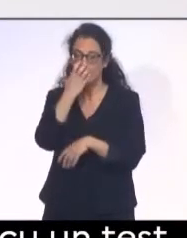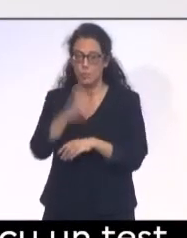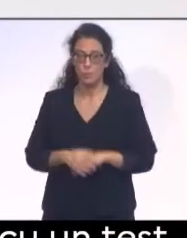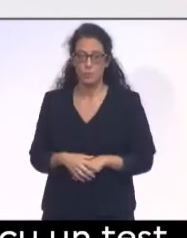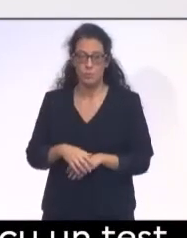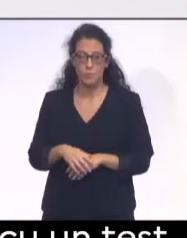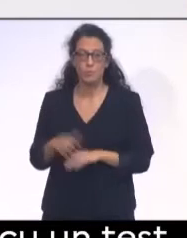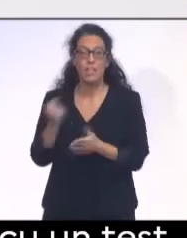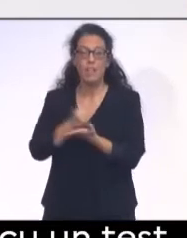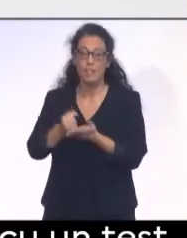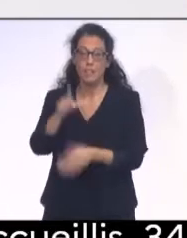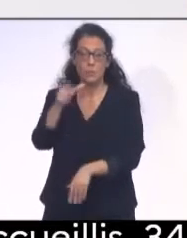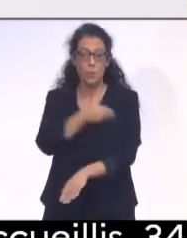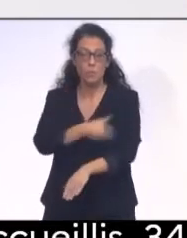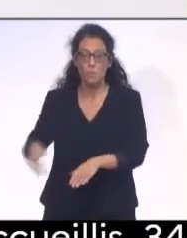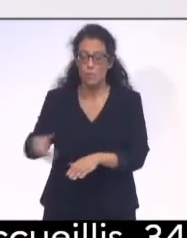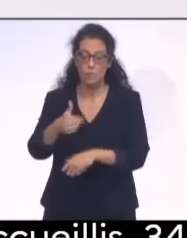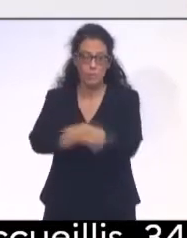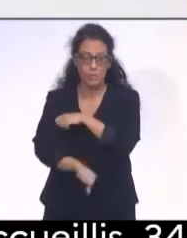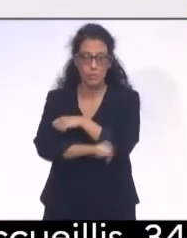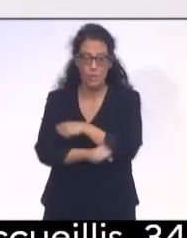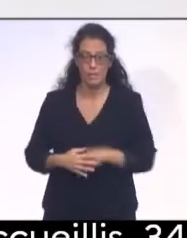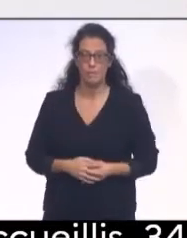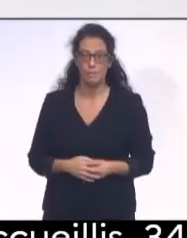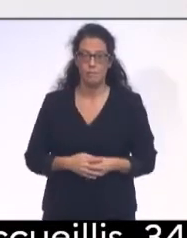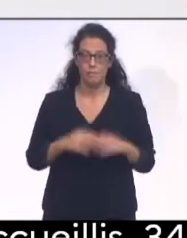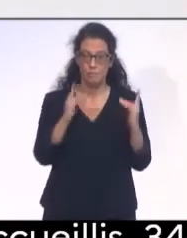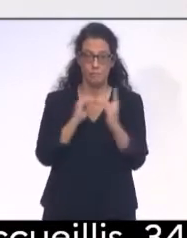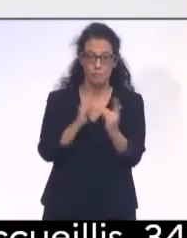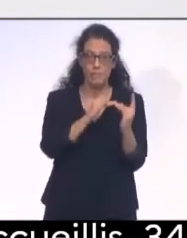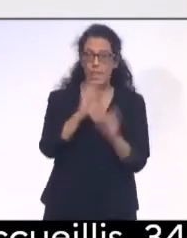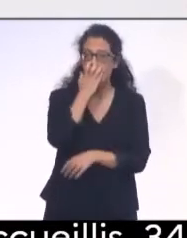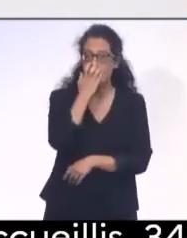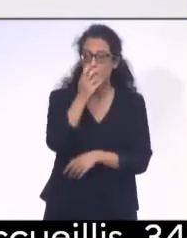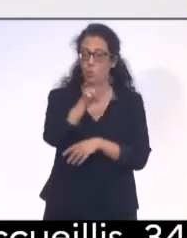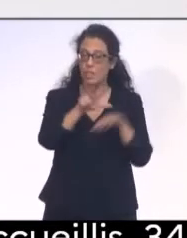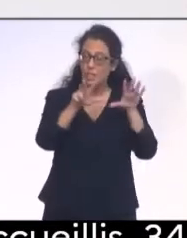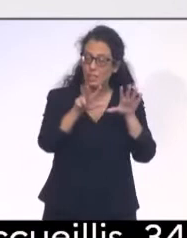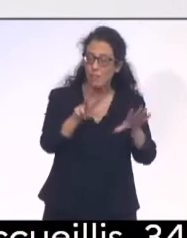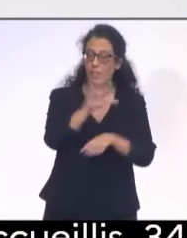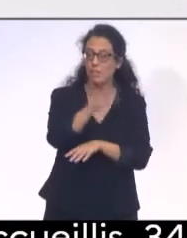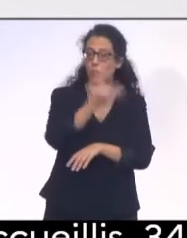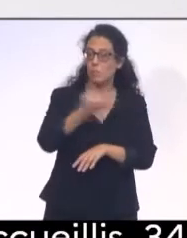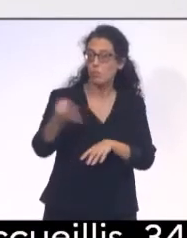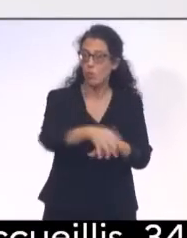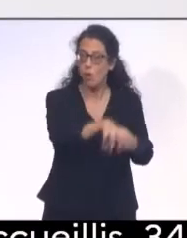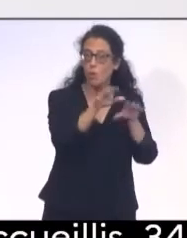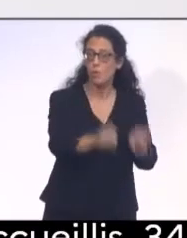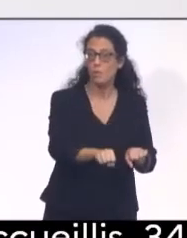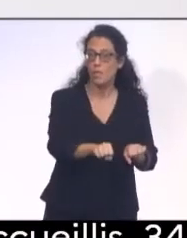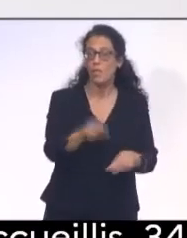pression est forte sur les lits de réanimation. 85% sont aujourd'hui occupés et plus de 8 000 décès depuis